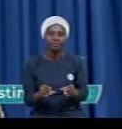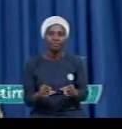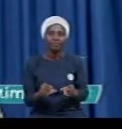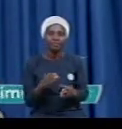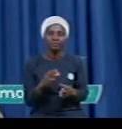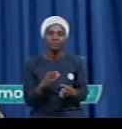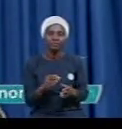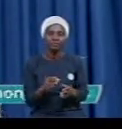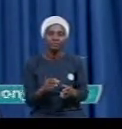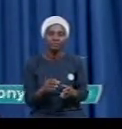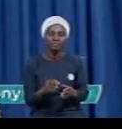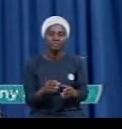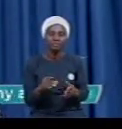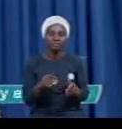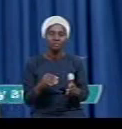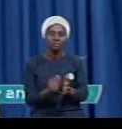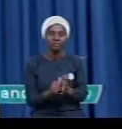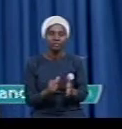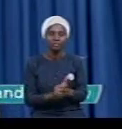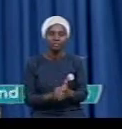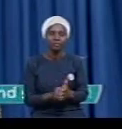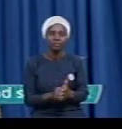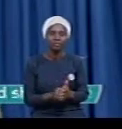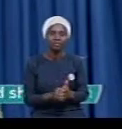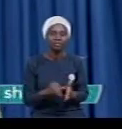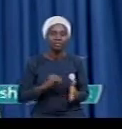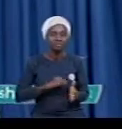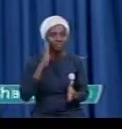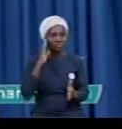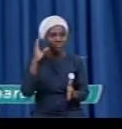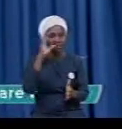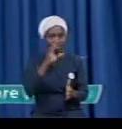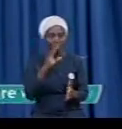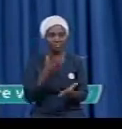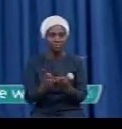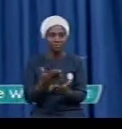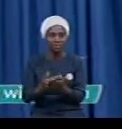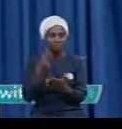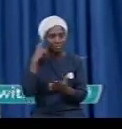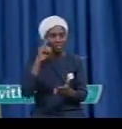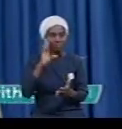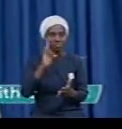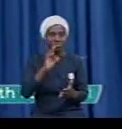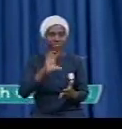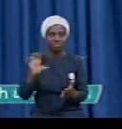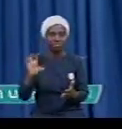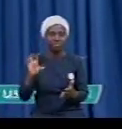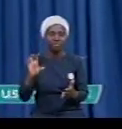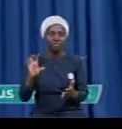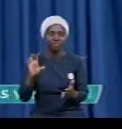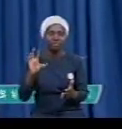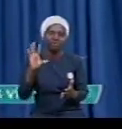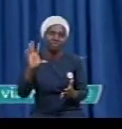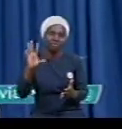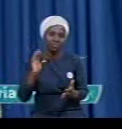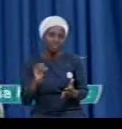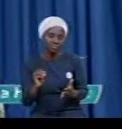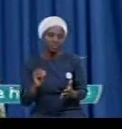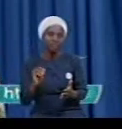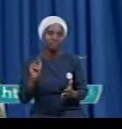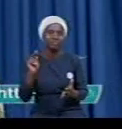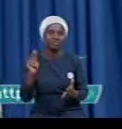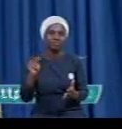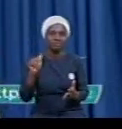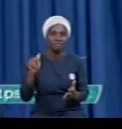mu 750 wa mo wo ke mo wo le mo le mi na wa lara awon omo olorun to nso wi pe kawon eyan o wa si